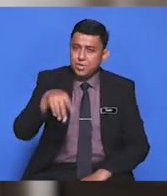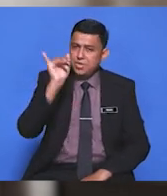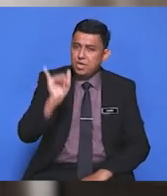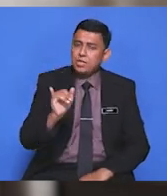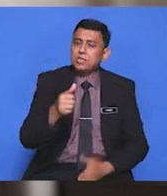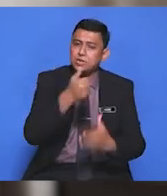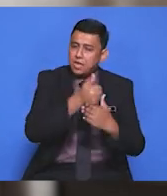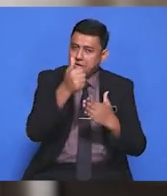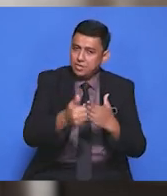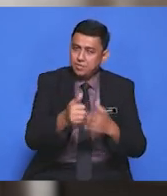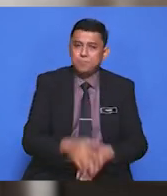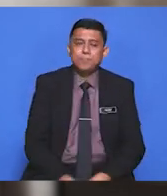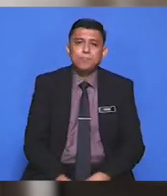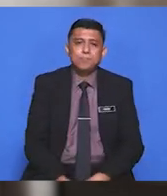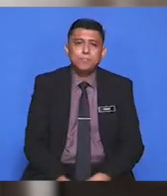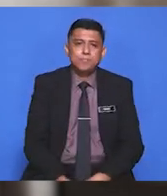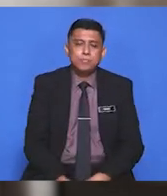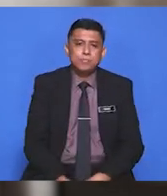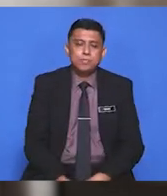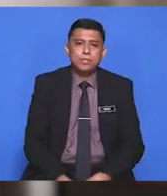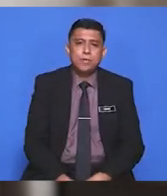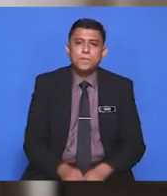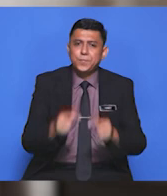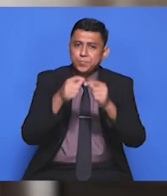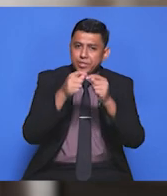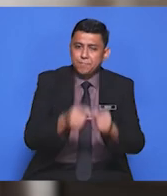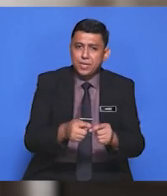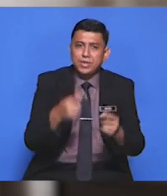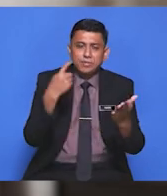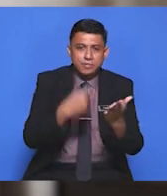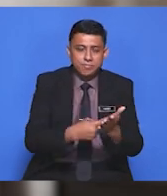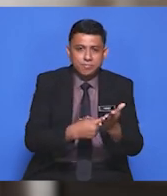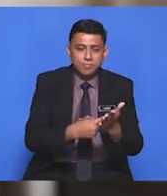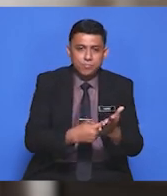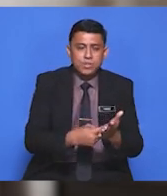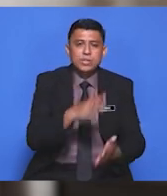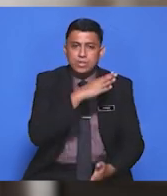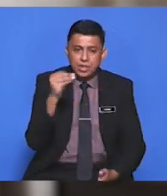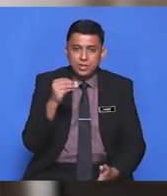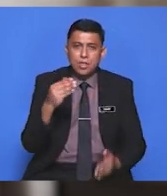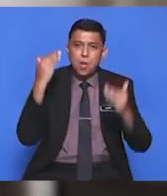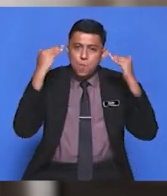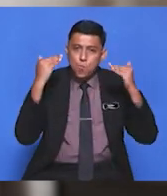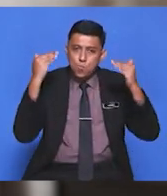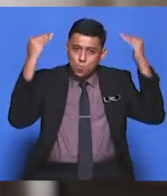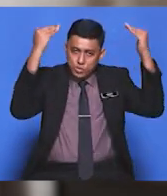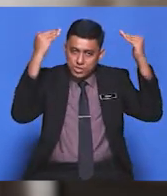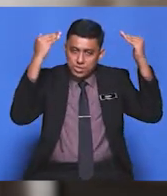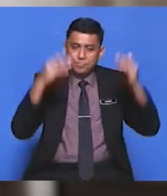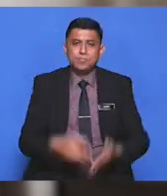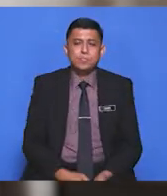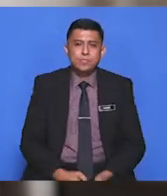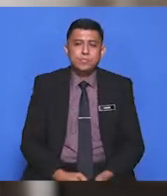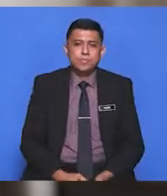terakhir, iaitu penetapan harga dan promosi. Price